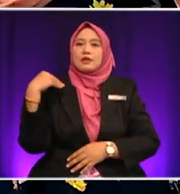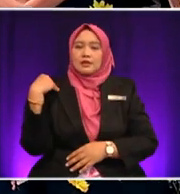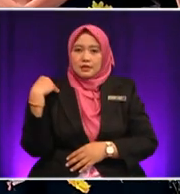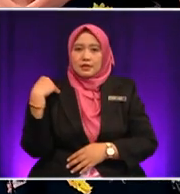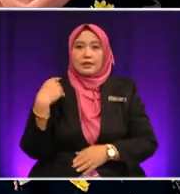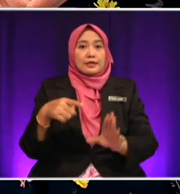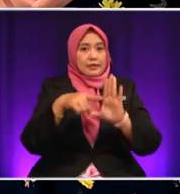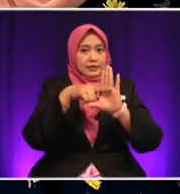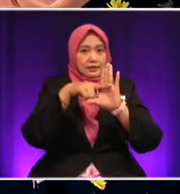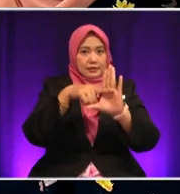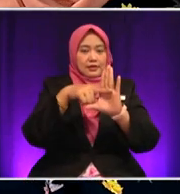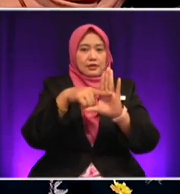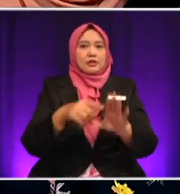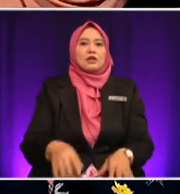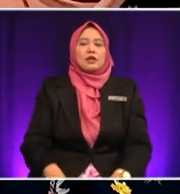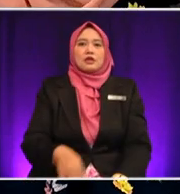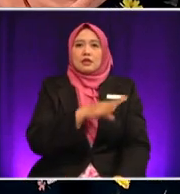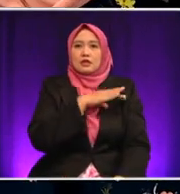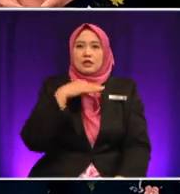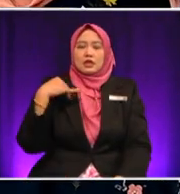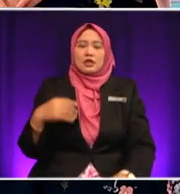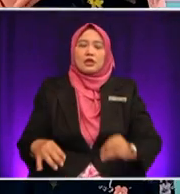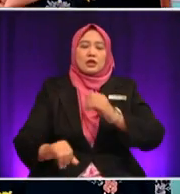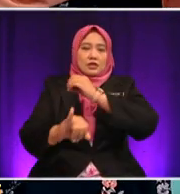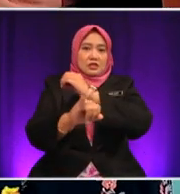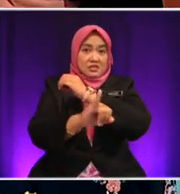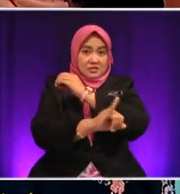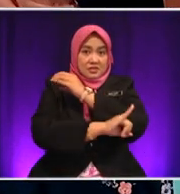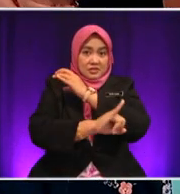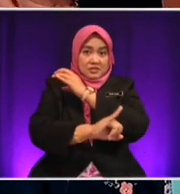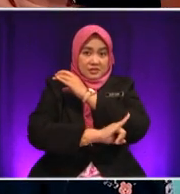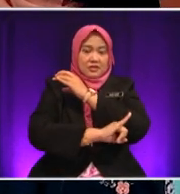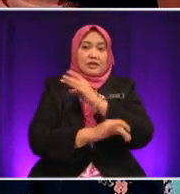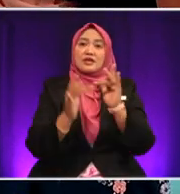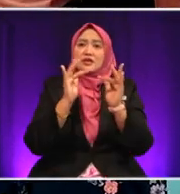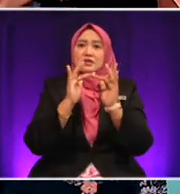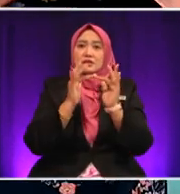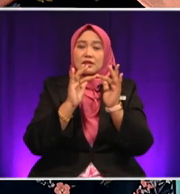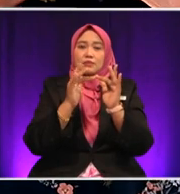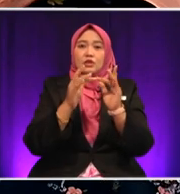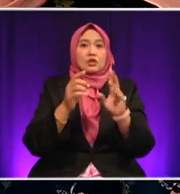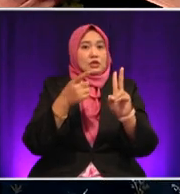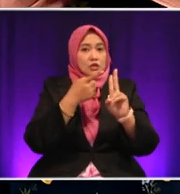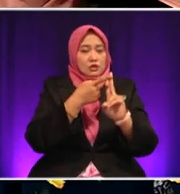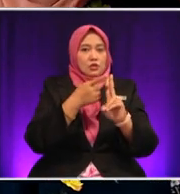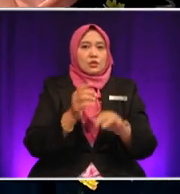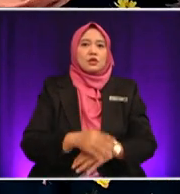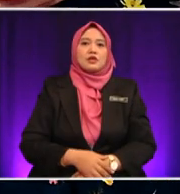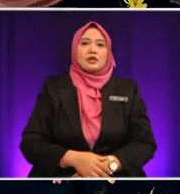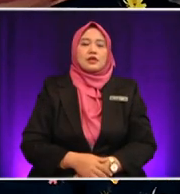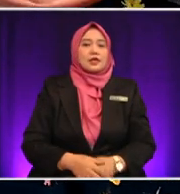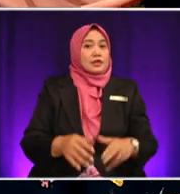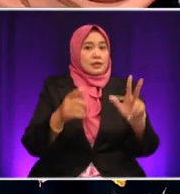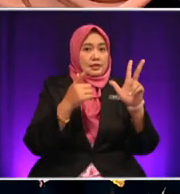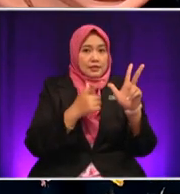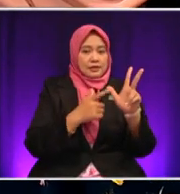akan tahulah mengenai jinayah cyber dan pernah tak kita buat jenazah ibu itu sebenarnya Oke kemudian kita juga akan belajar